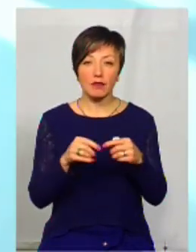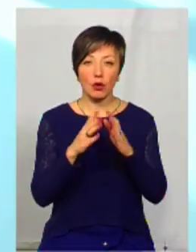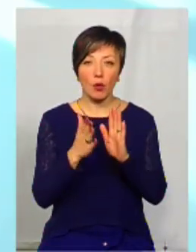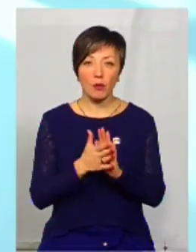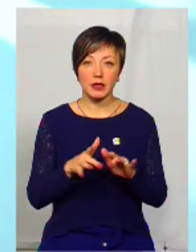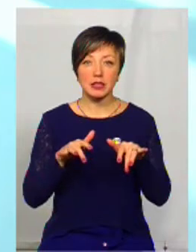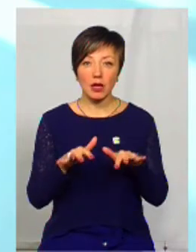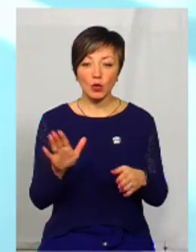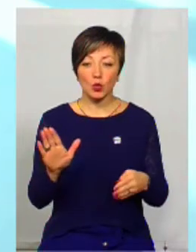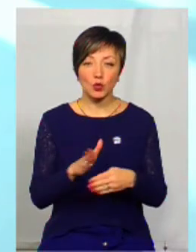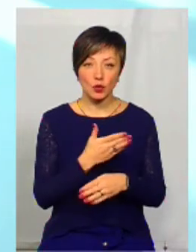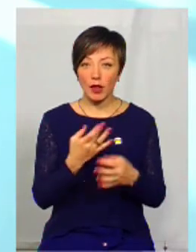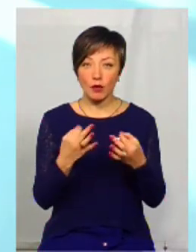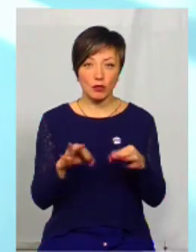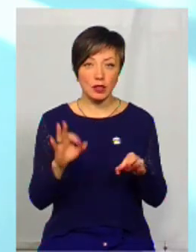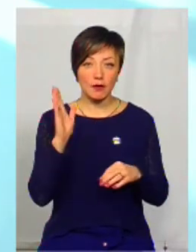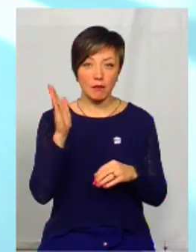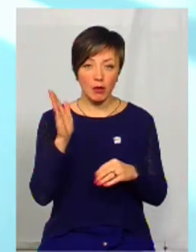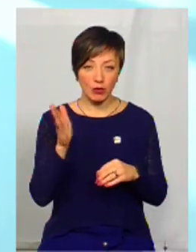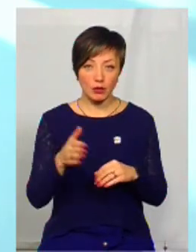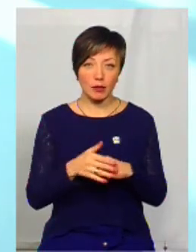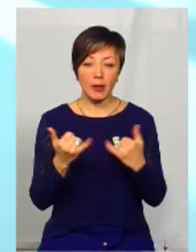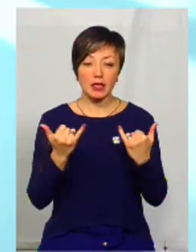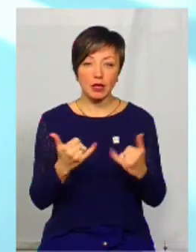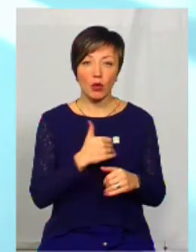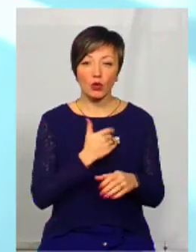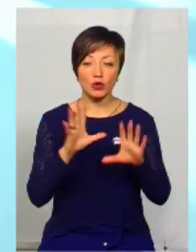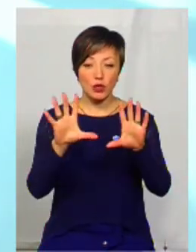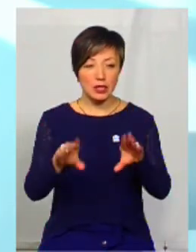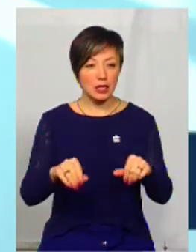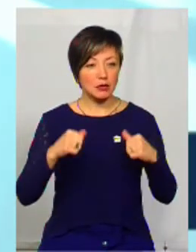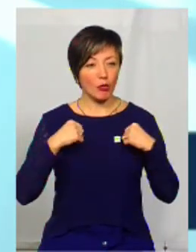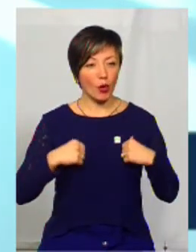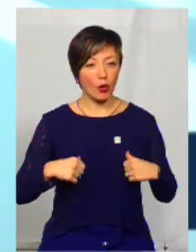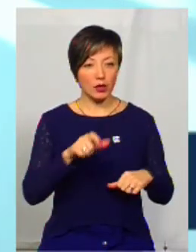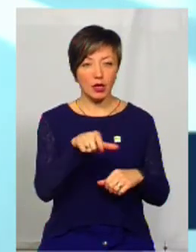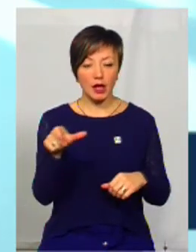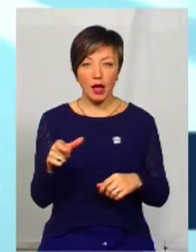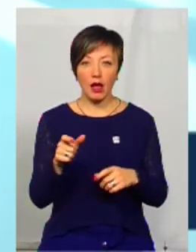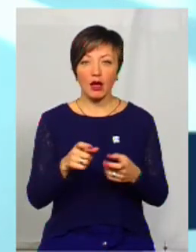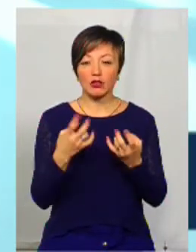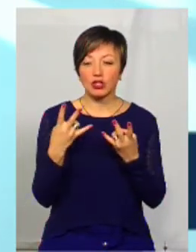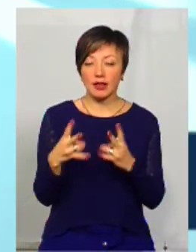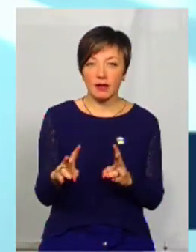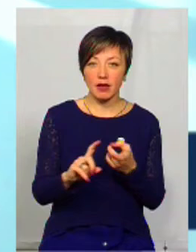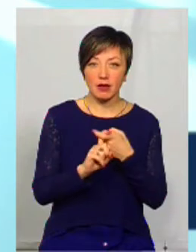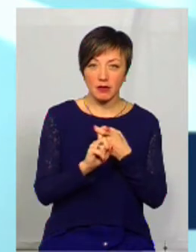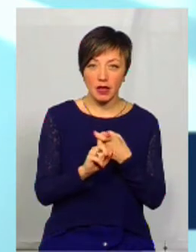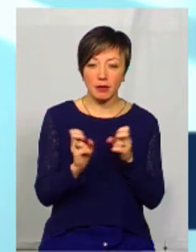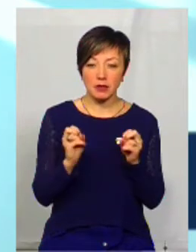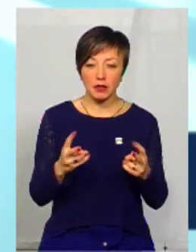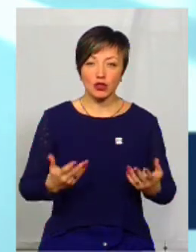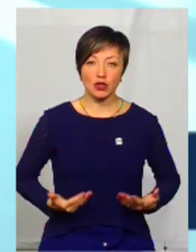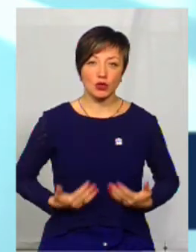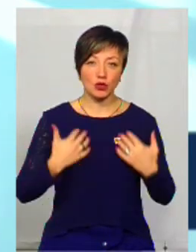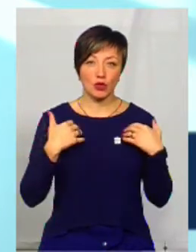це усунути і не допустити в майбутньому. Наразі хочу заспокоїти глядачів, патогенних мікроорганізмів, тобто ті, які несли б небезпеку